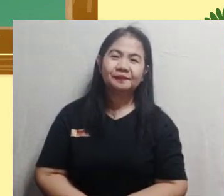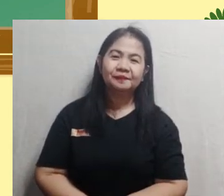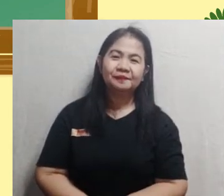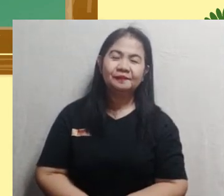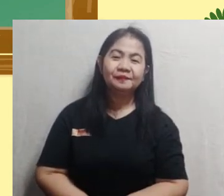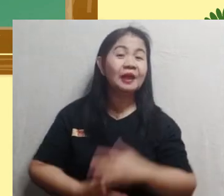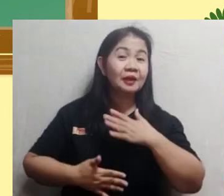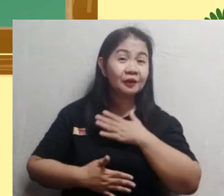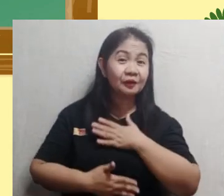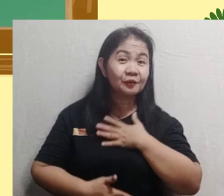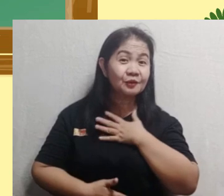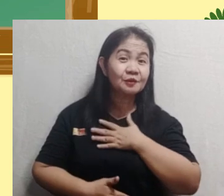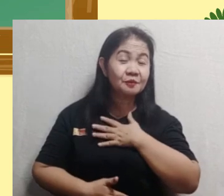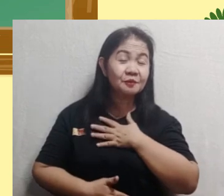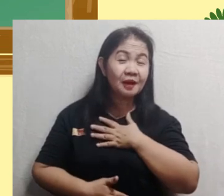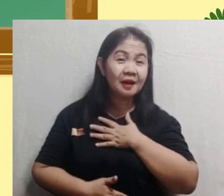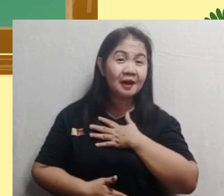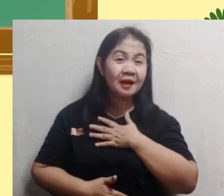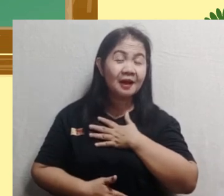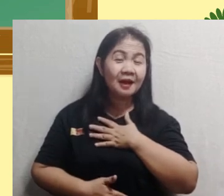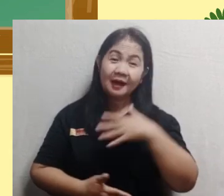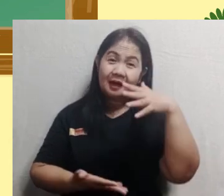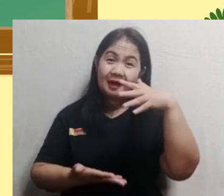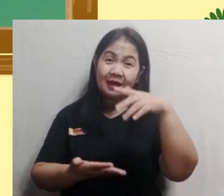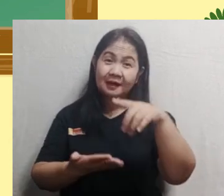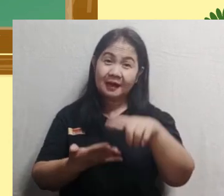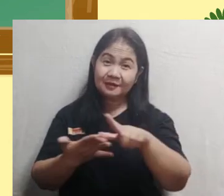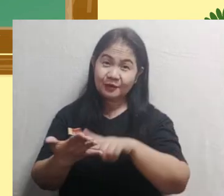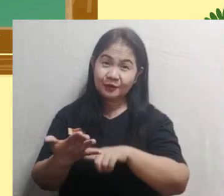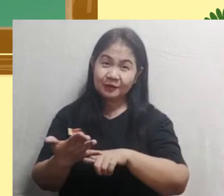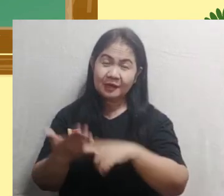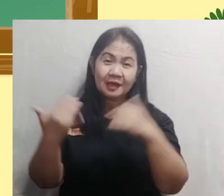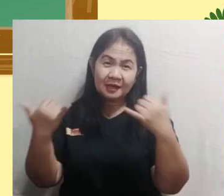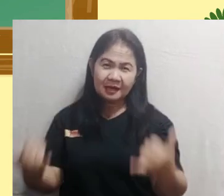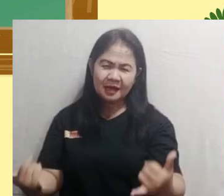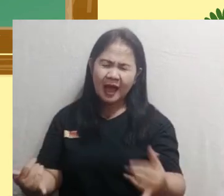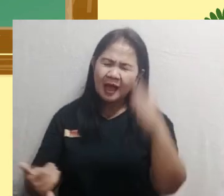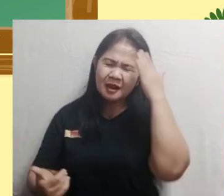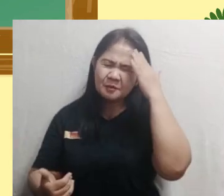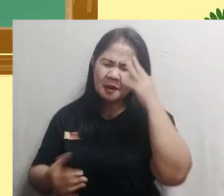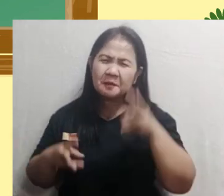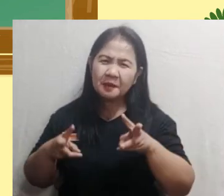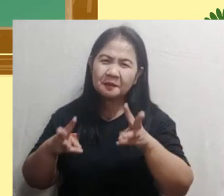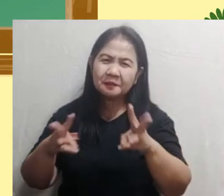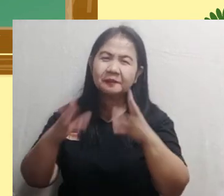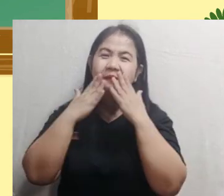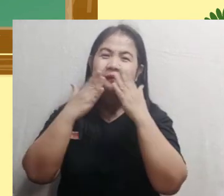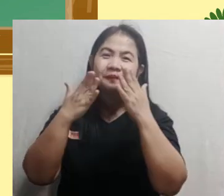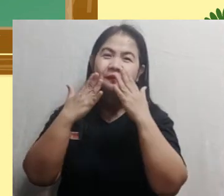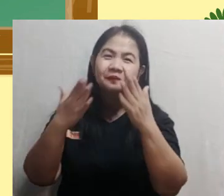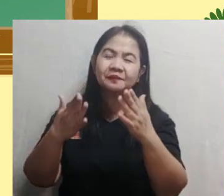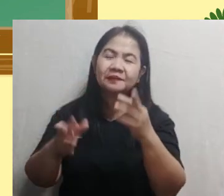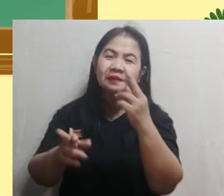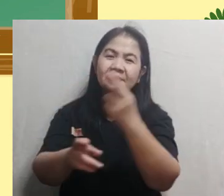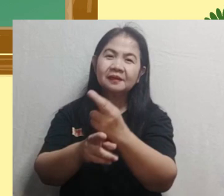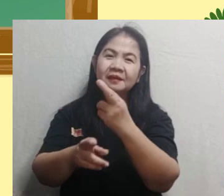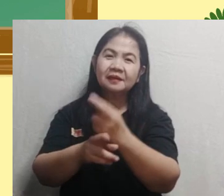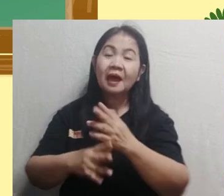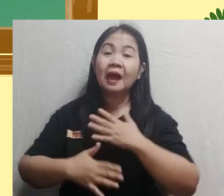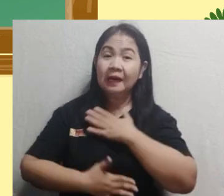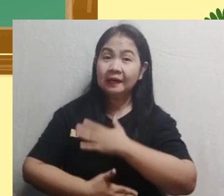Nagustuhan mo ba ang aralin? Ngayon, alam mo na ang mga paraan ng pagpapasalamat sa karapatang